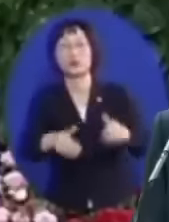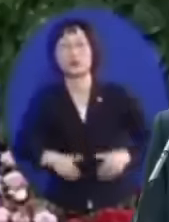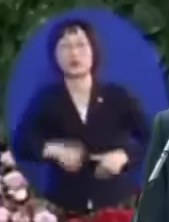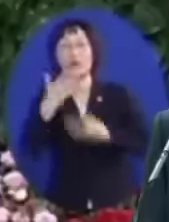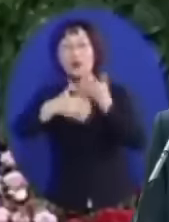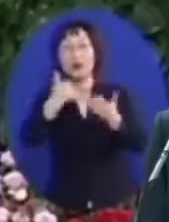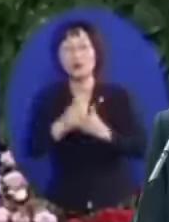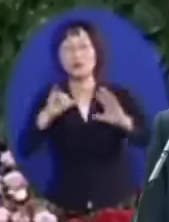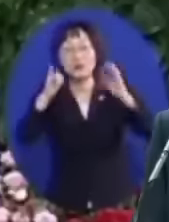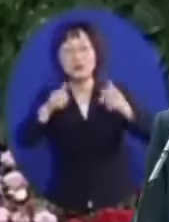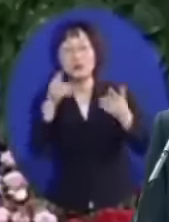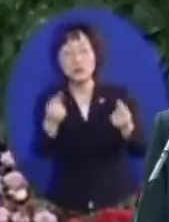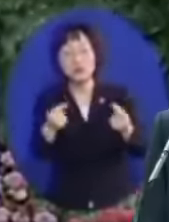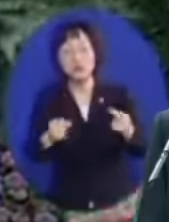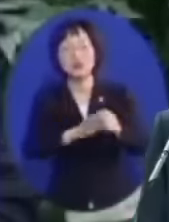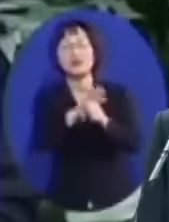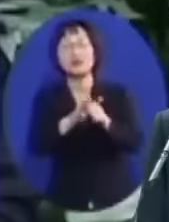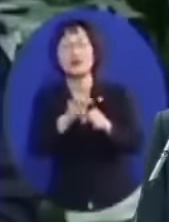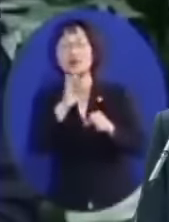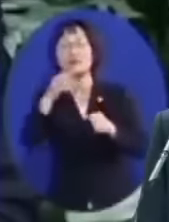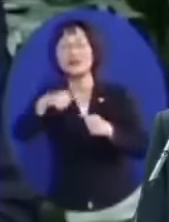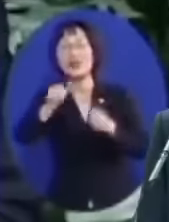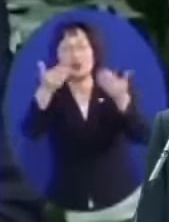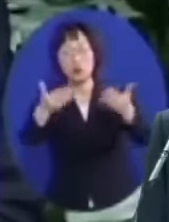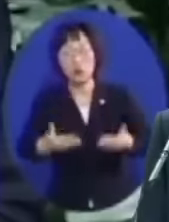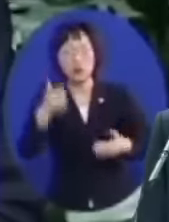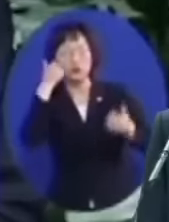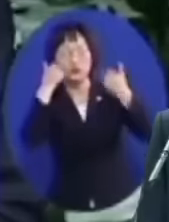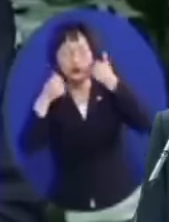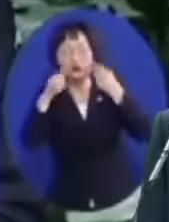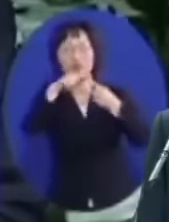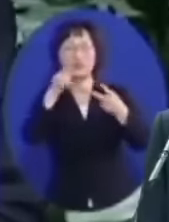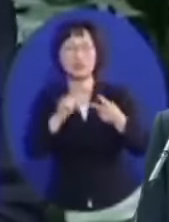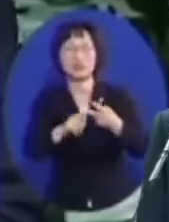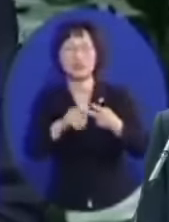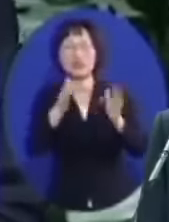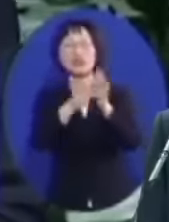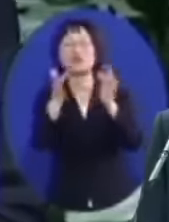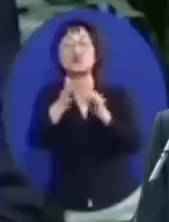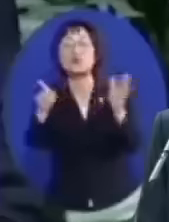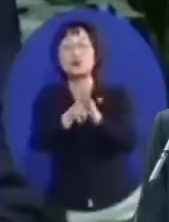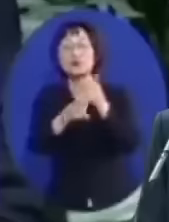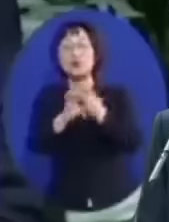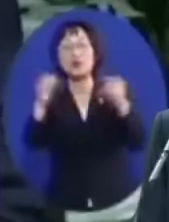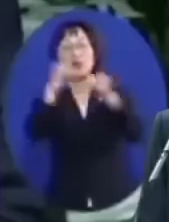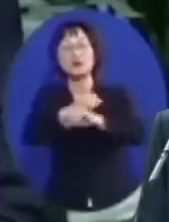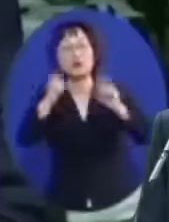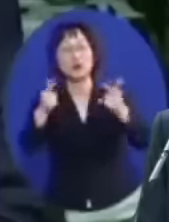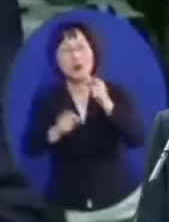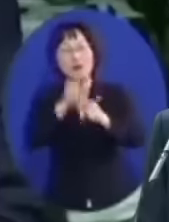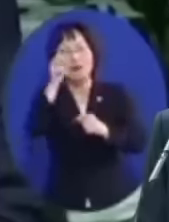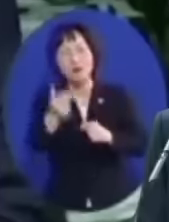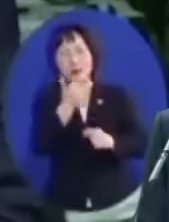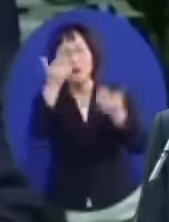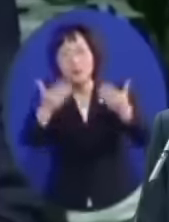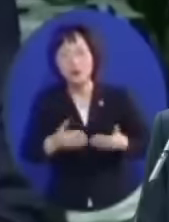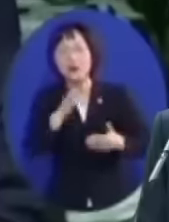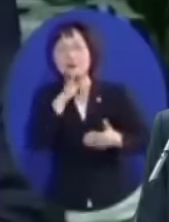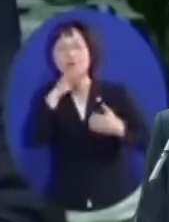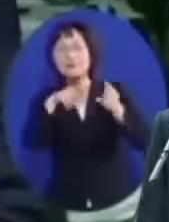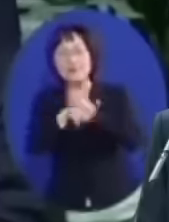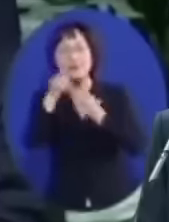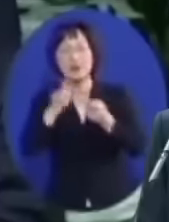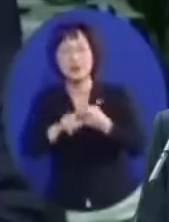이처럼 사랑하사 독생자를 주었으니 누구든지 저를 믿으면 멸망하지 않고 영생을 얻는다는 이 진리를 어린아이들이 마음속에